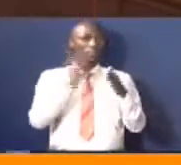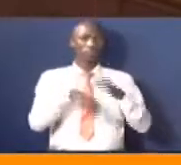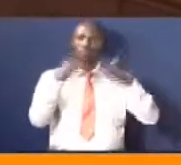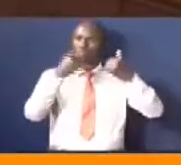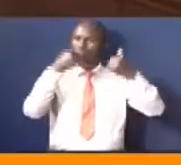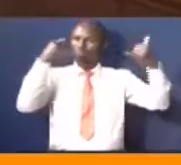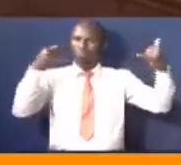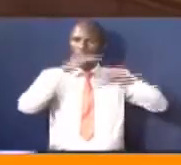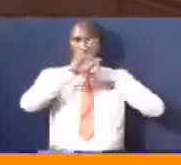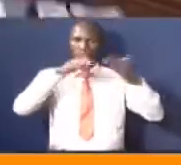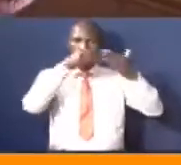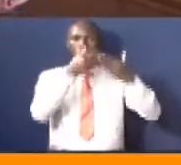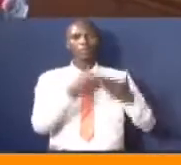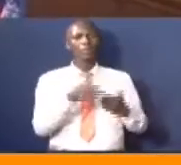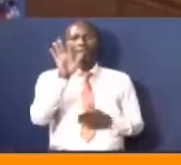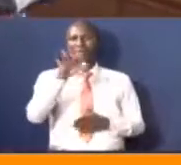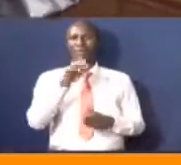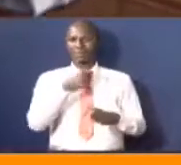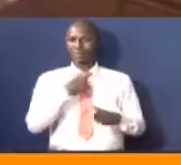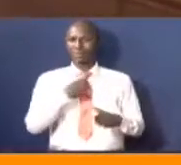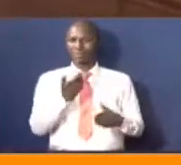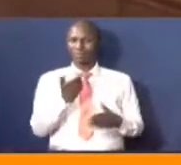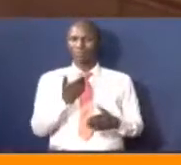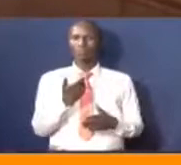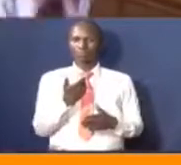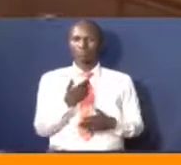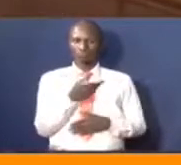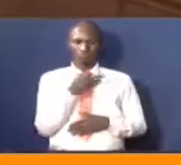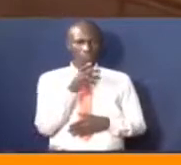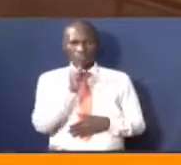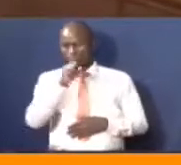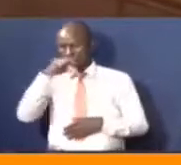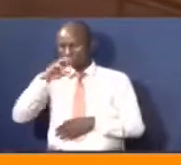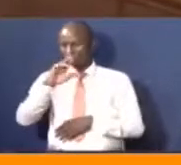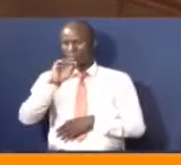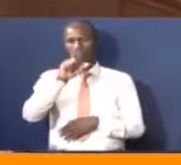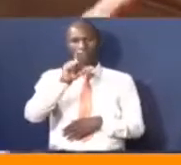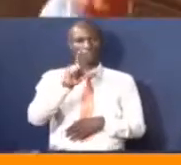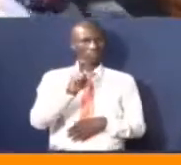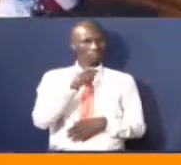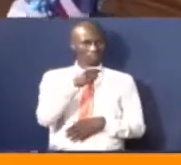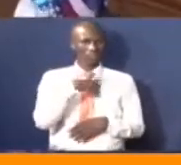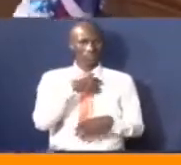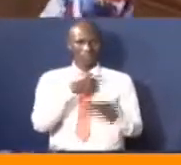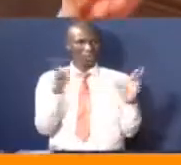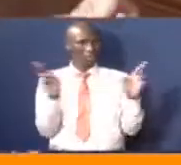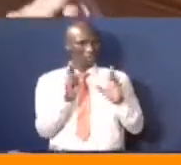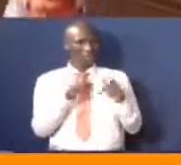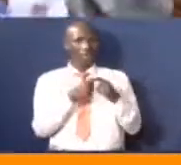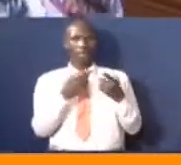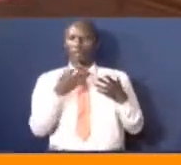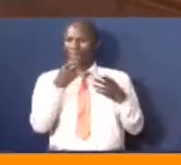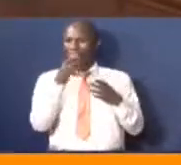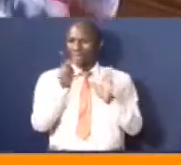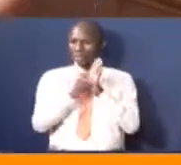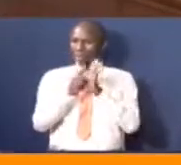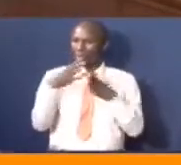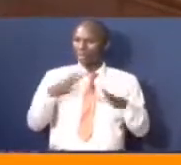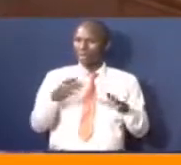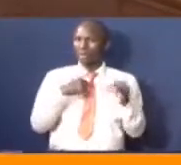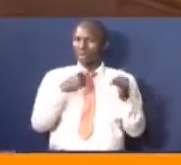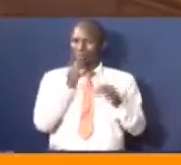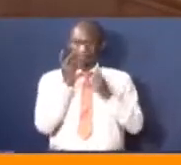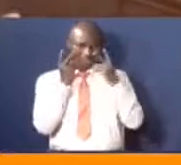aligned. Na tuadha nduni ele likie na Yeah.